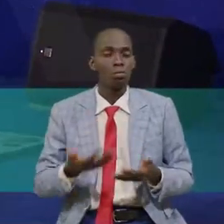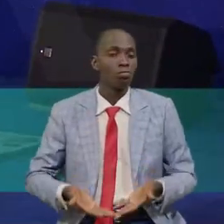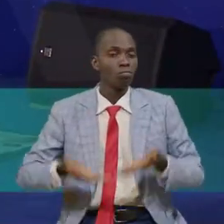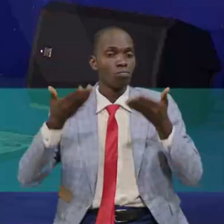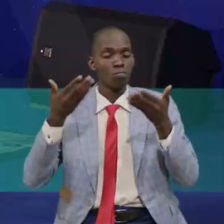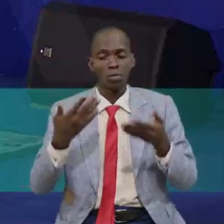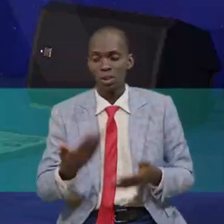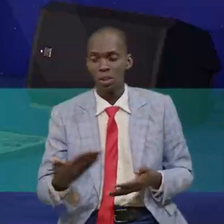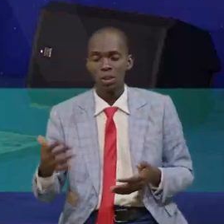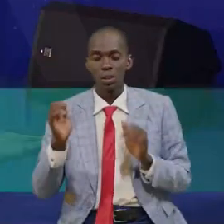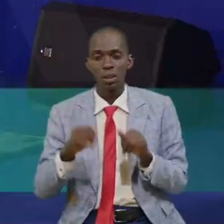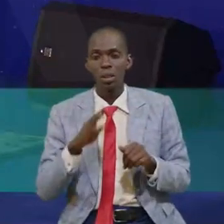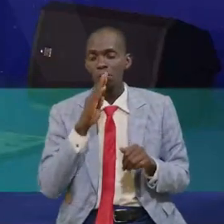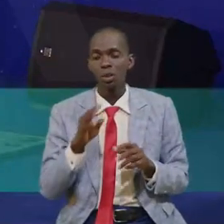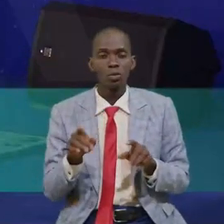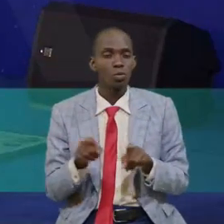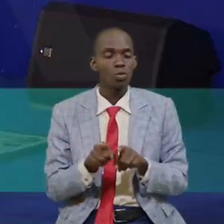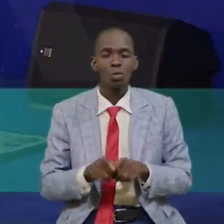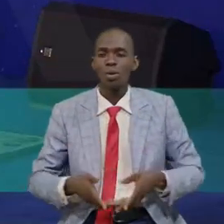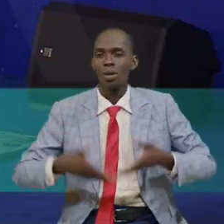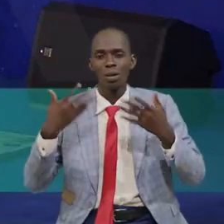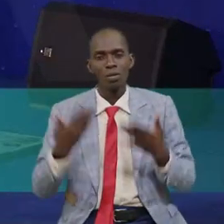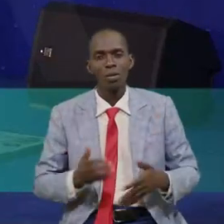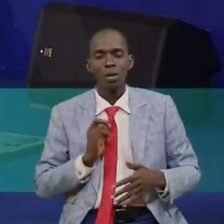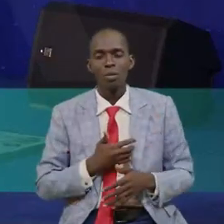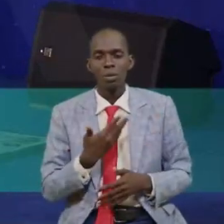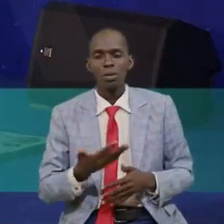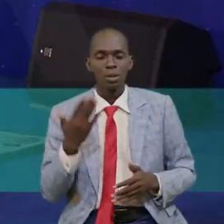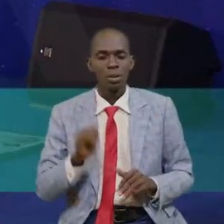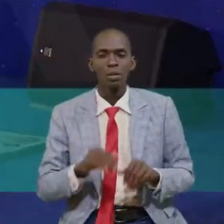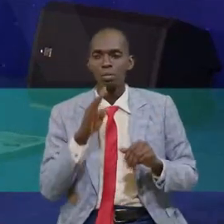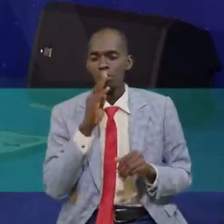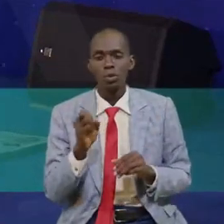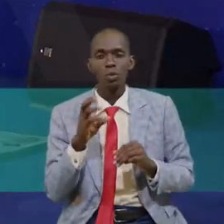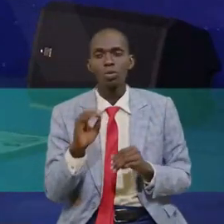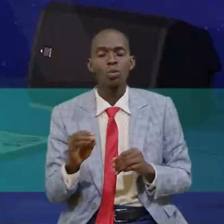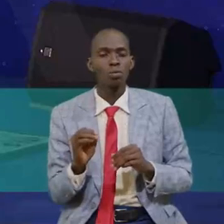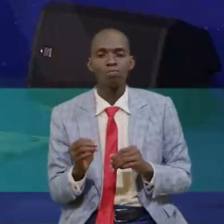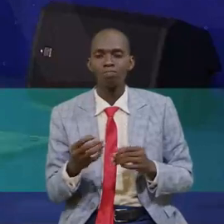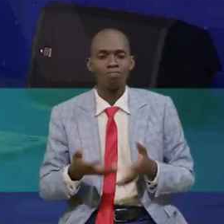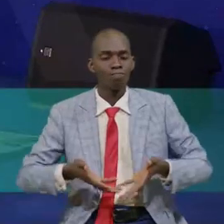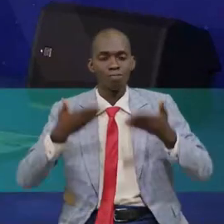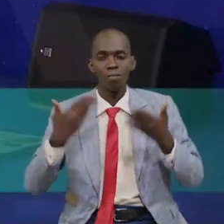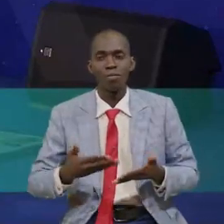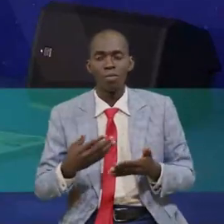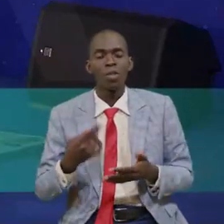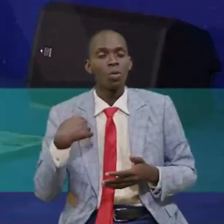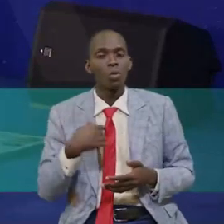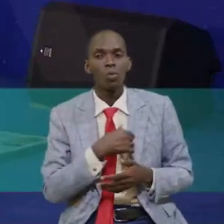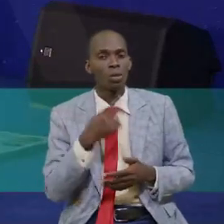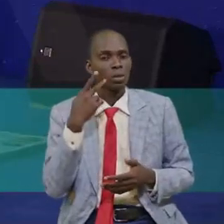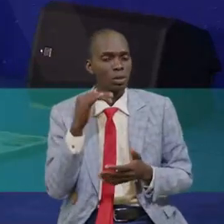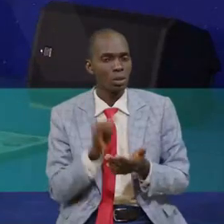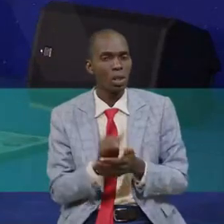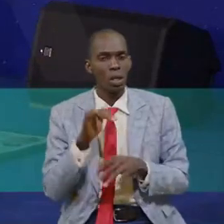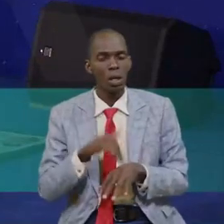être trop pesant. Notre fardeau peut être trop... Et quand tu vois cela, au début de